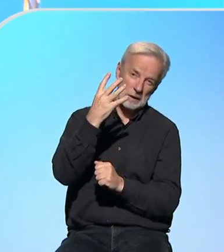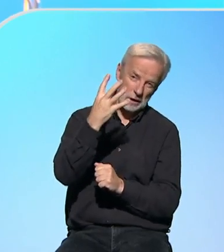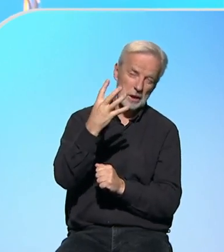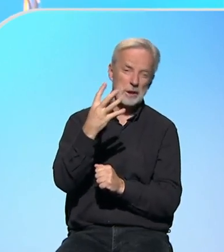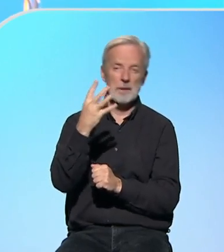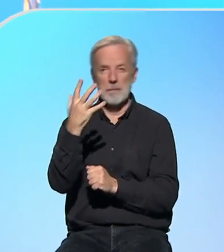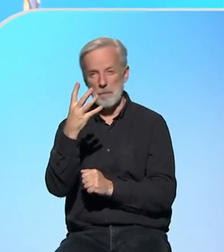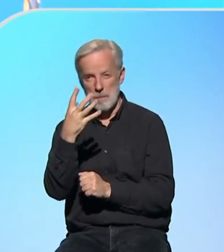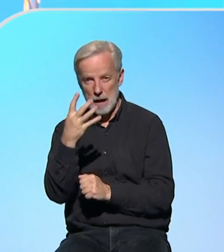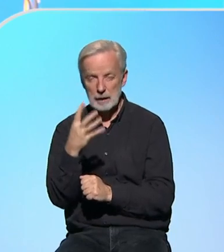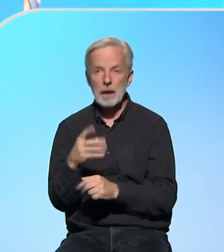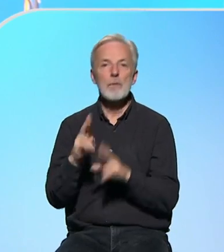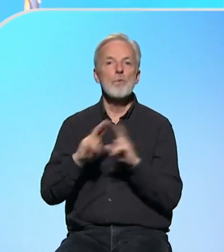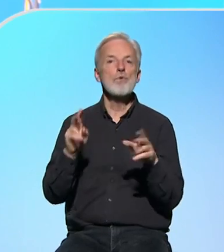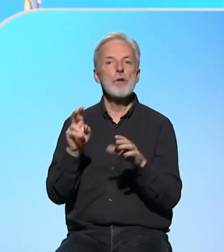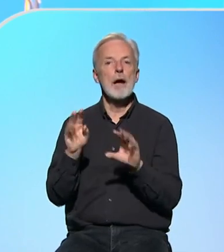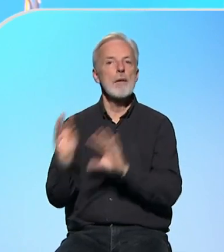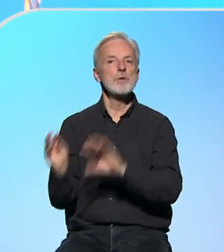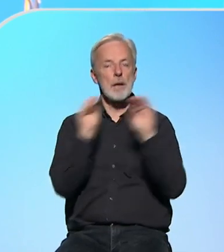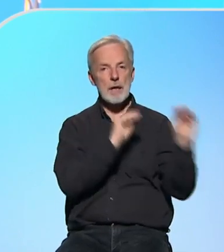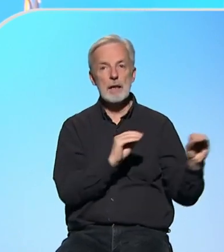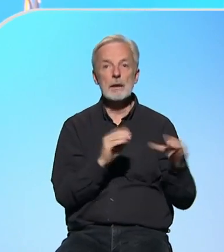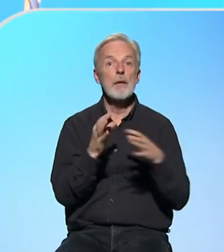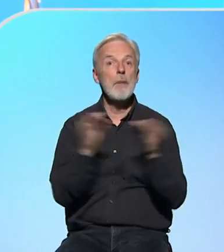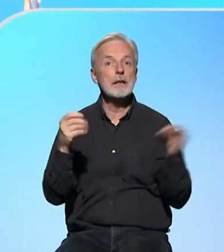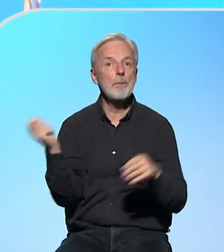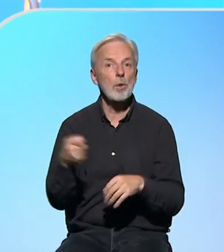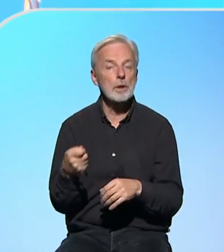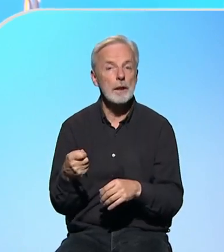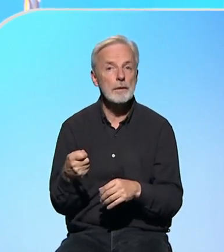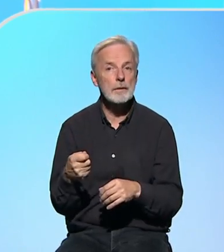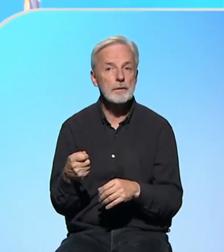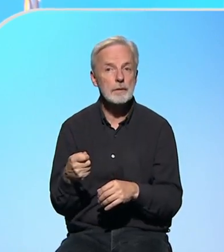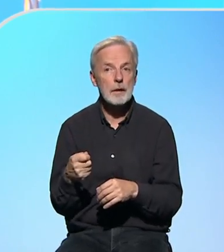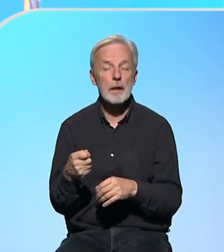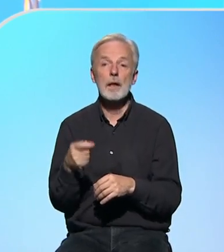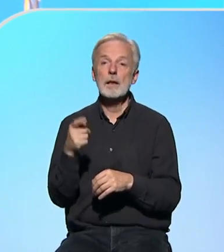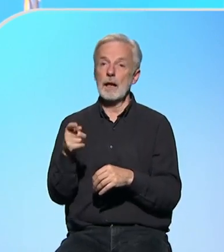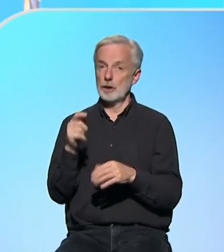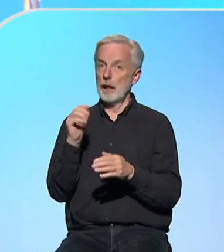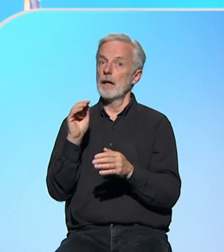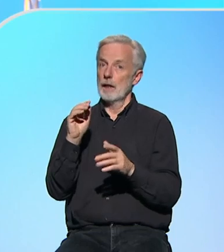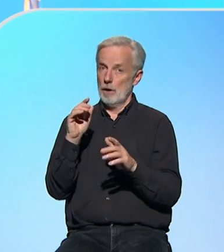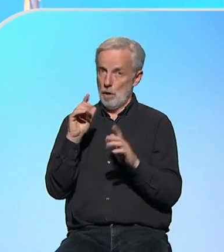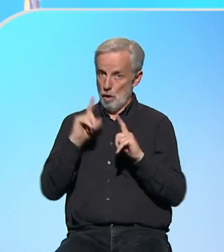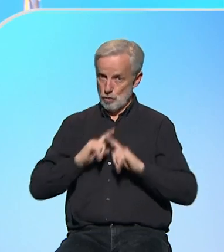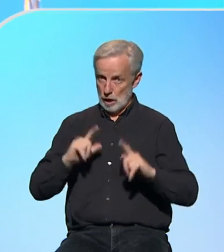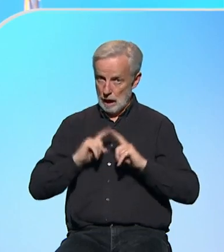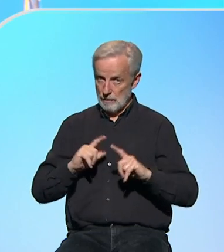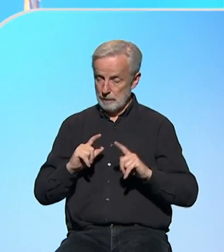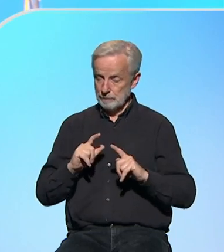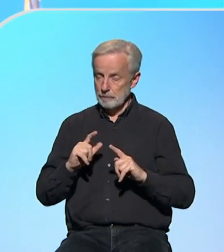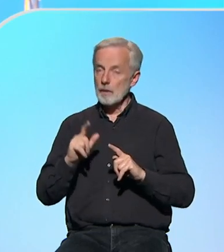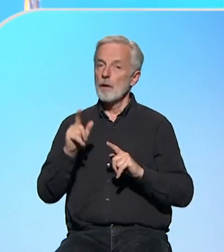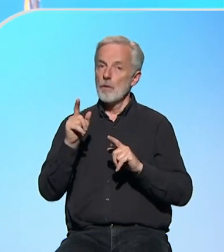to zatím pořád mají bez sankce. To znamená, dá se očekávat, že přece jenom teďka nějaká vlna toho refinancování ještě opravdu bude. Mm-hmm. V